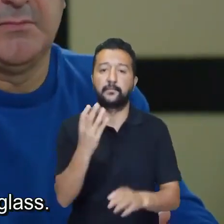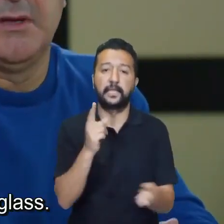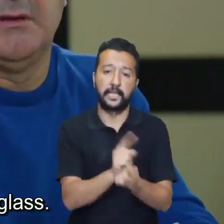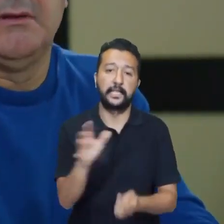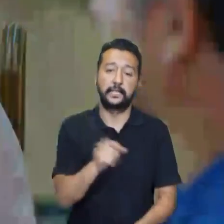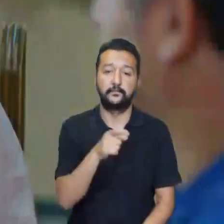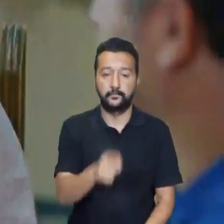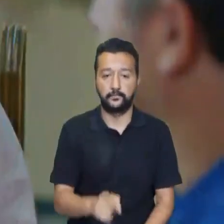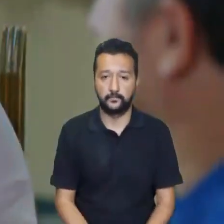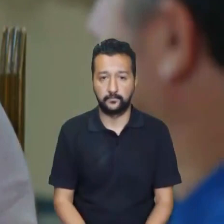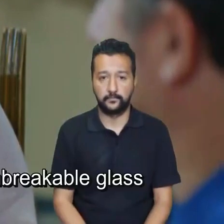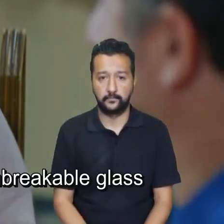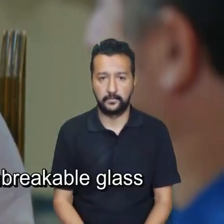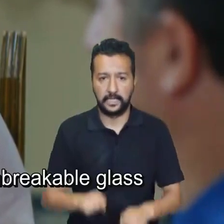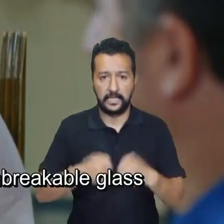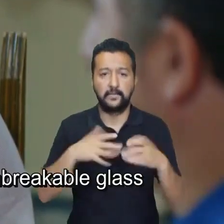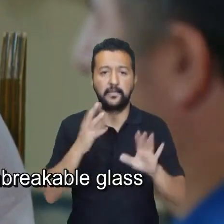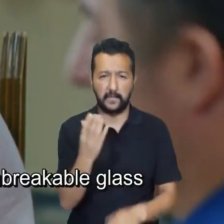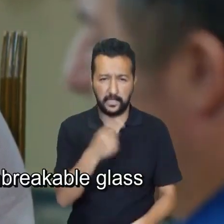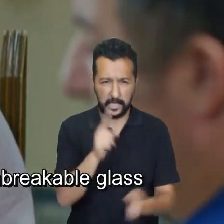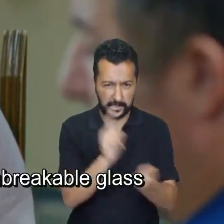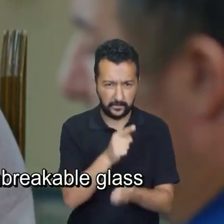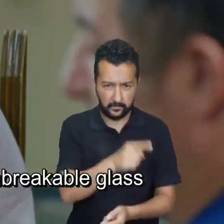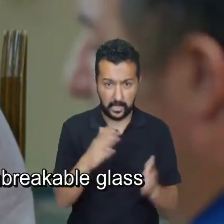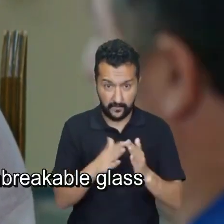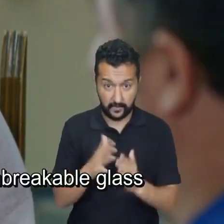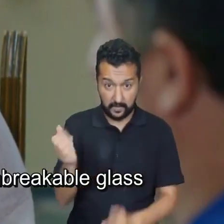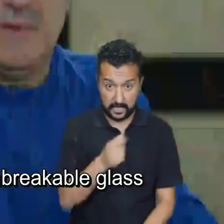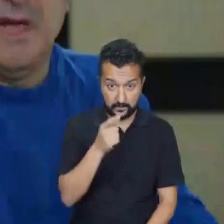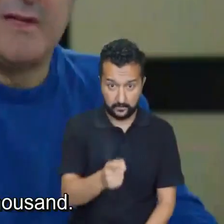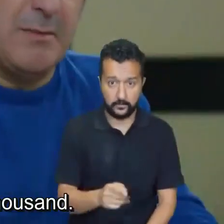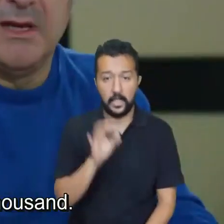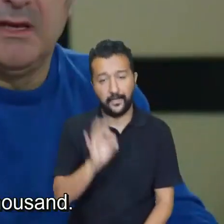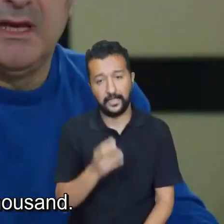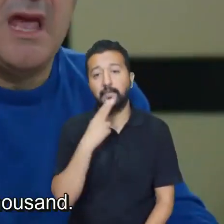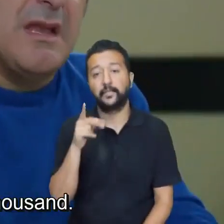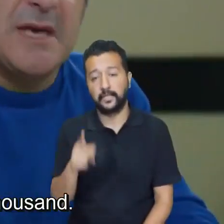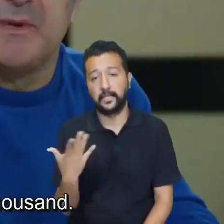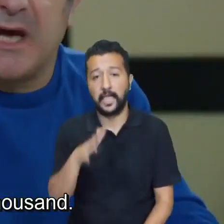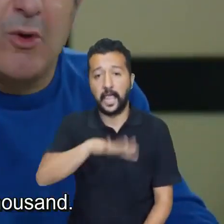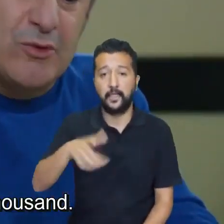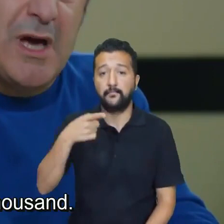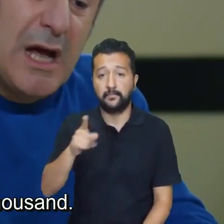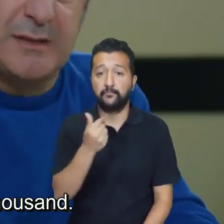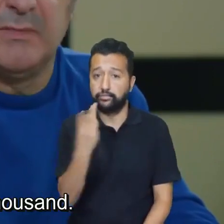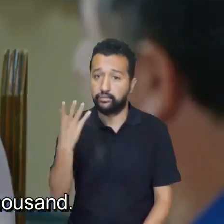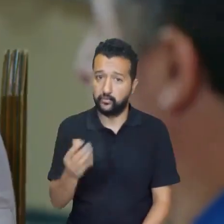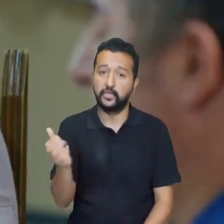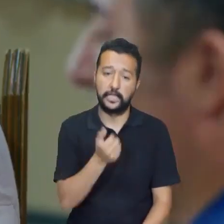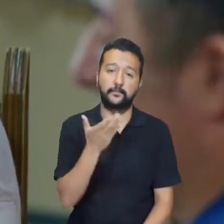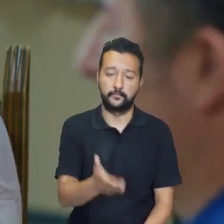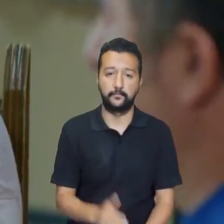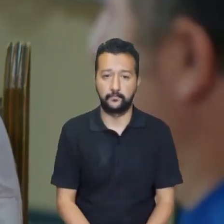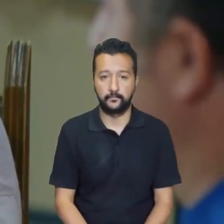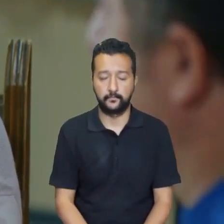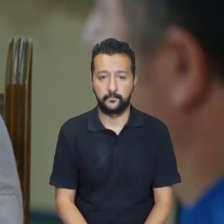karşılığında aldım. Kırılmaz bardak karşılığında daire mi aldın? Evet abla. 55.000 tane olunca aldım.